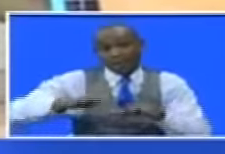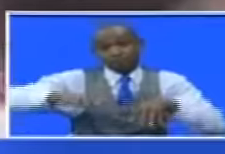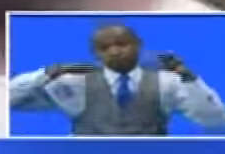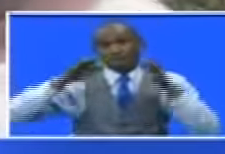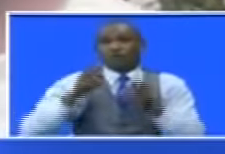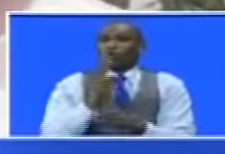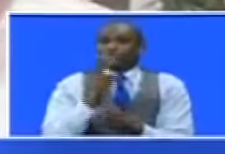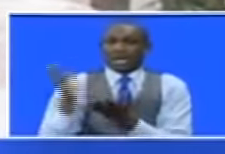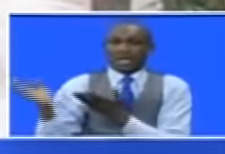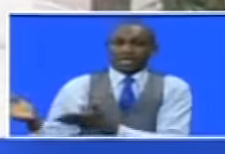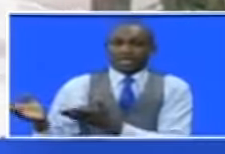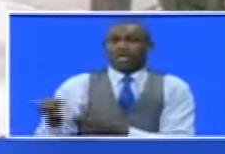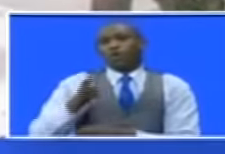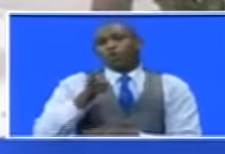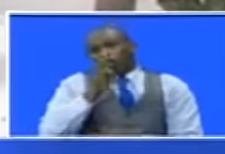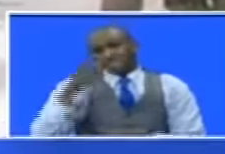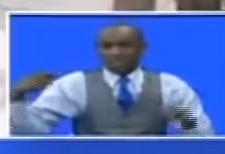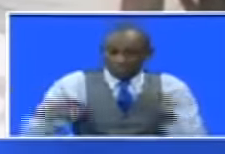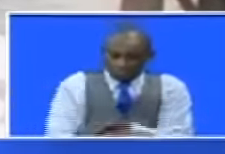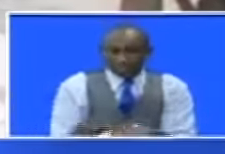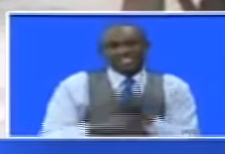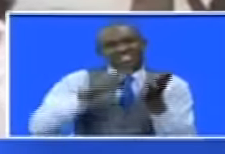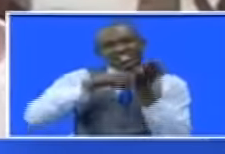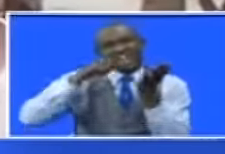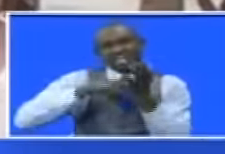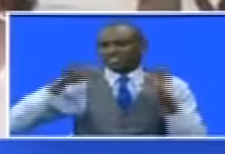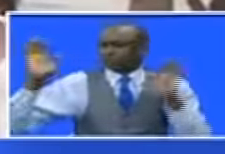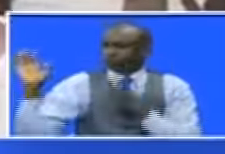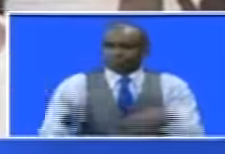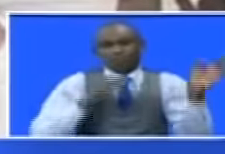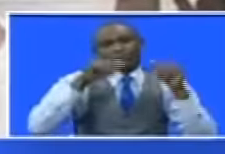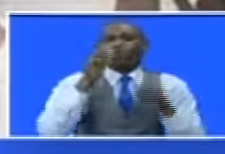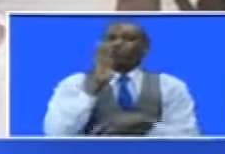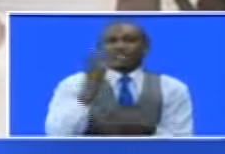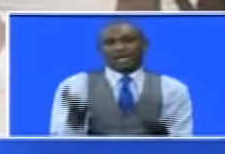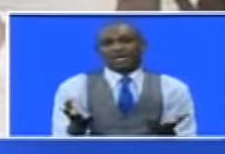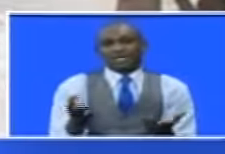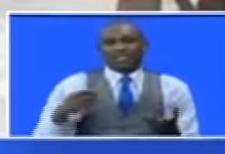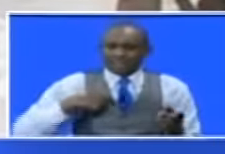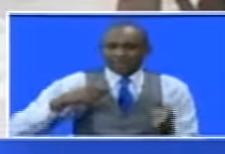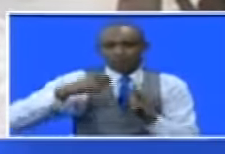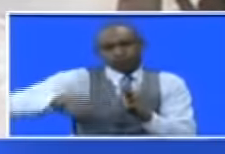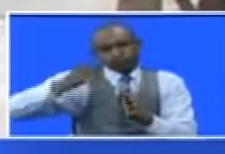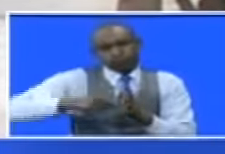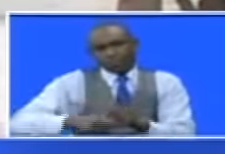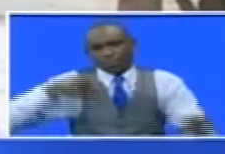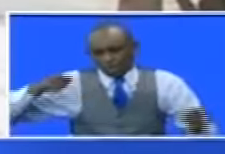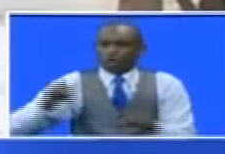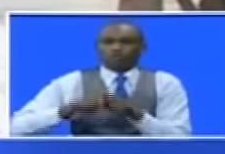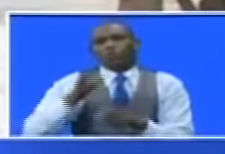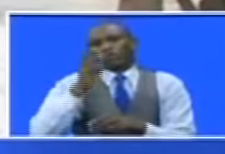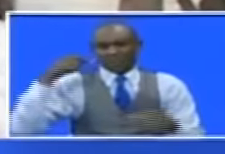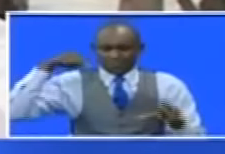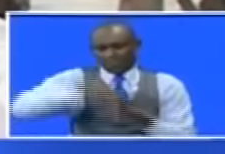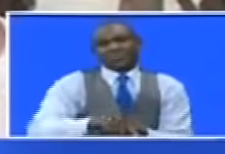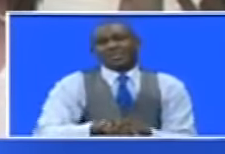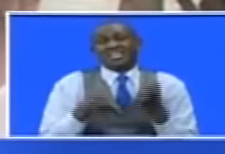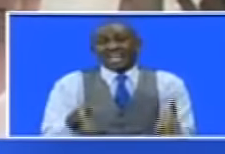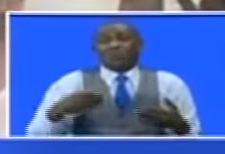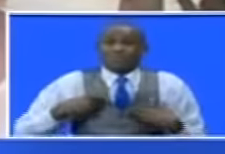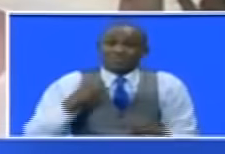flooded. Maji ameingia mchele amesa siagwa ameenda tu na maji yote. Hata mota maji ameingia. Sasa